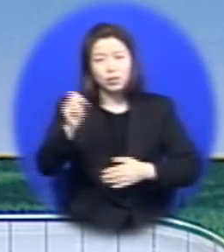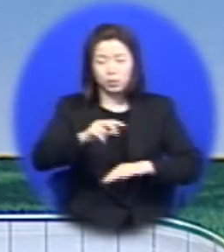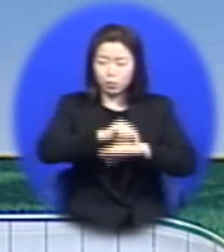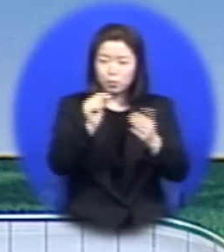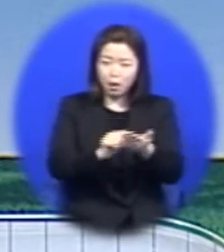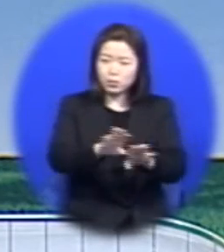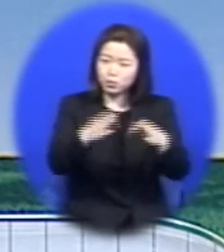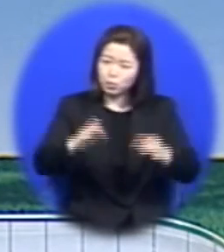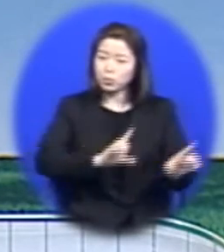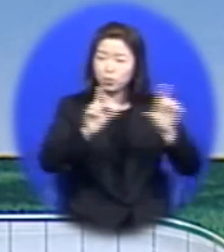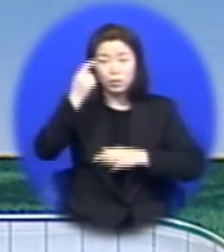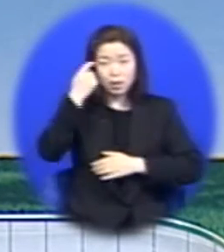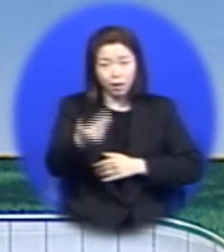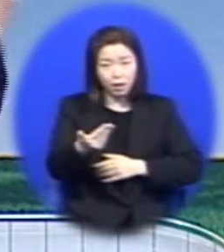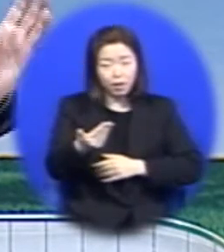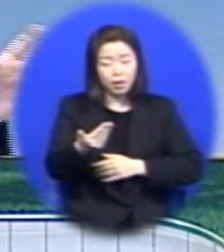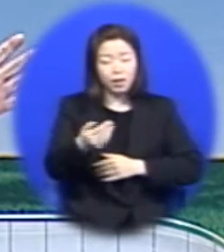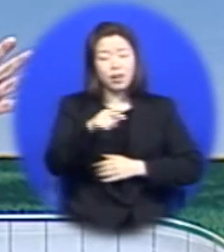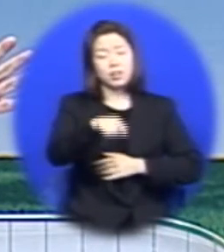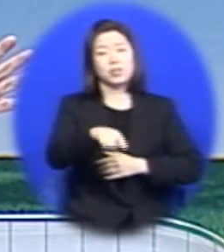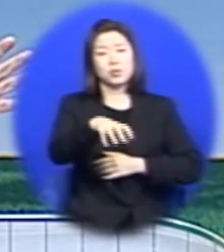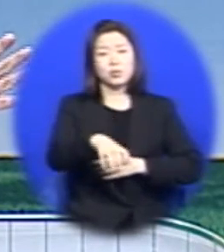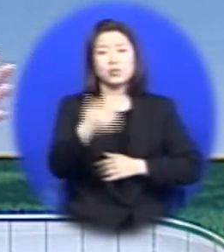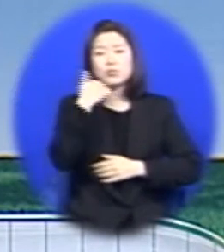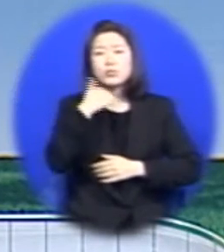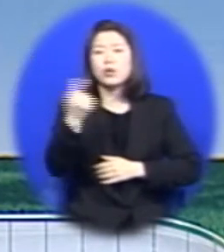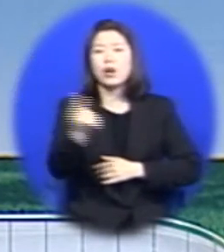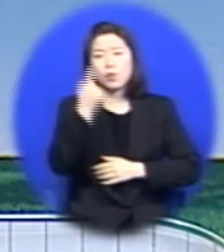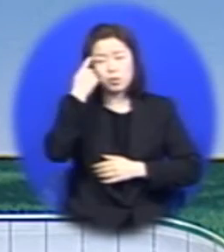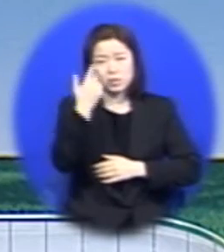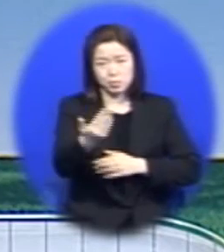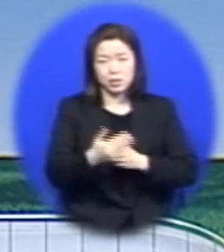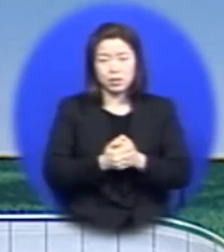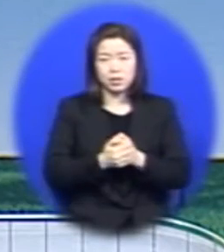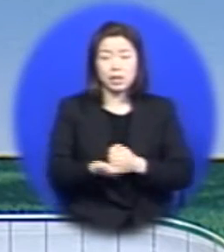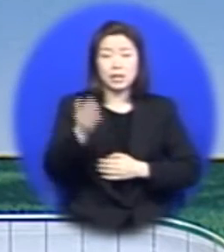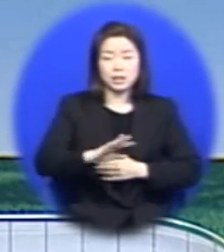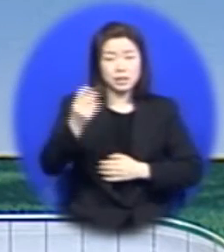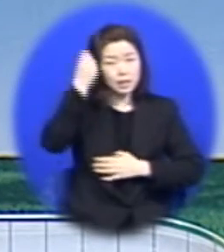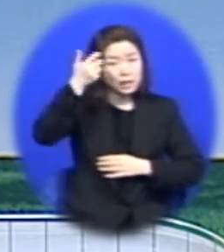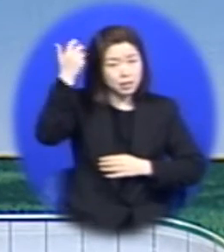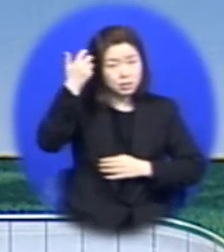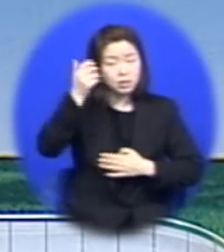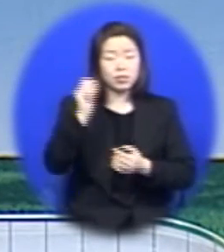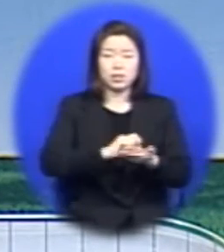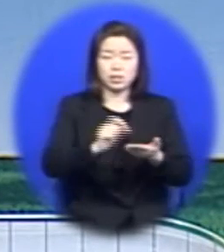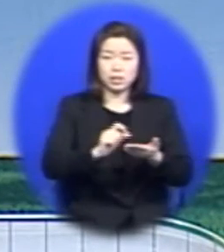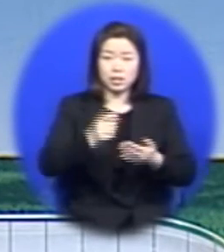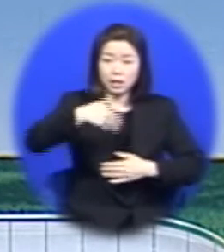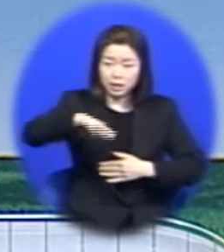열고 살아라 그러고. 아 이런데 누가 오겠냐 말이에요. 그런데 영성일기 세미나를 가서 느끼는